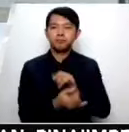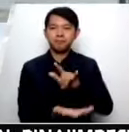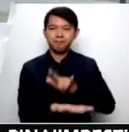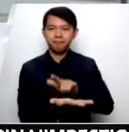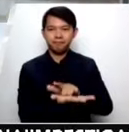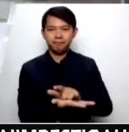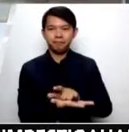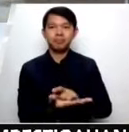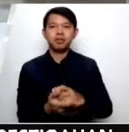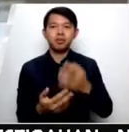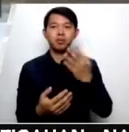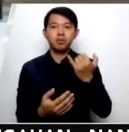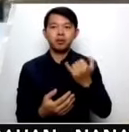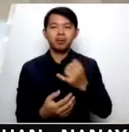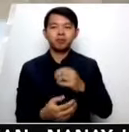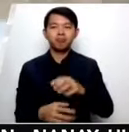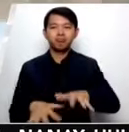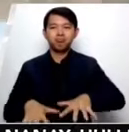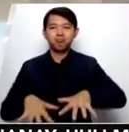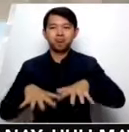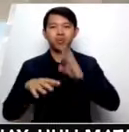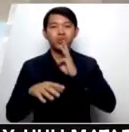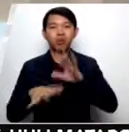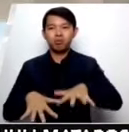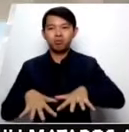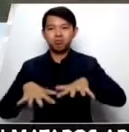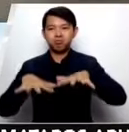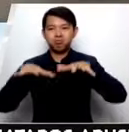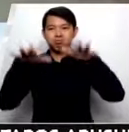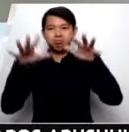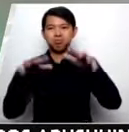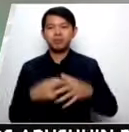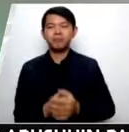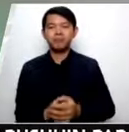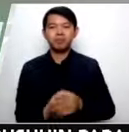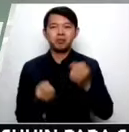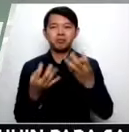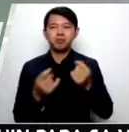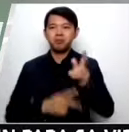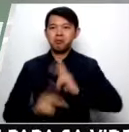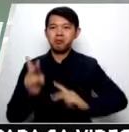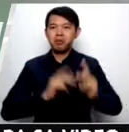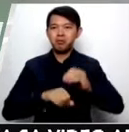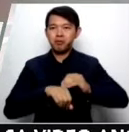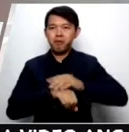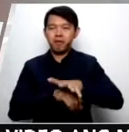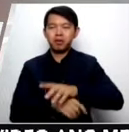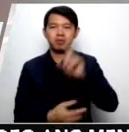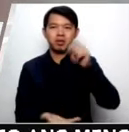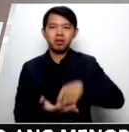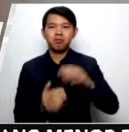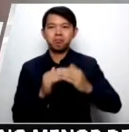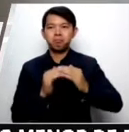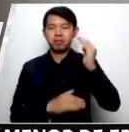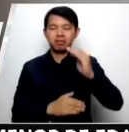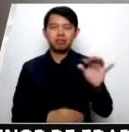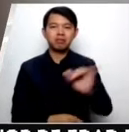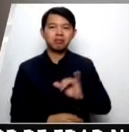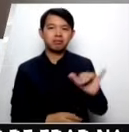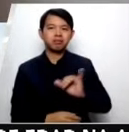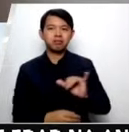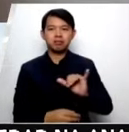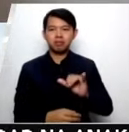ang ilang pasahero there are and thousands of other passengers just like me in this airport who have been waiting